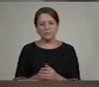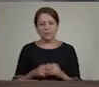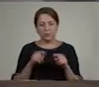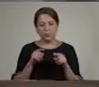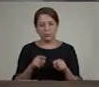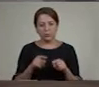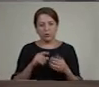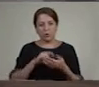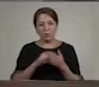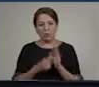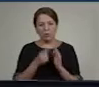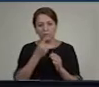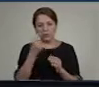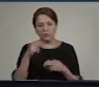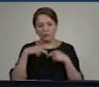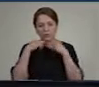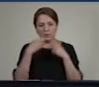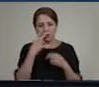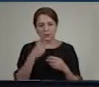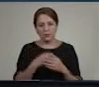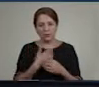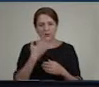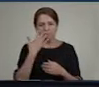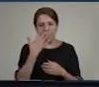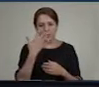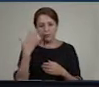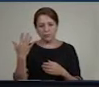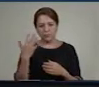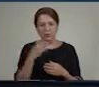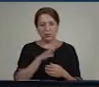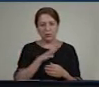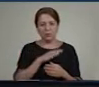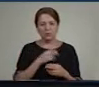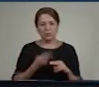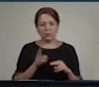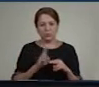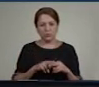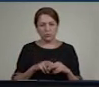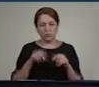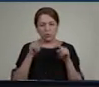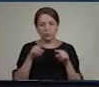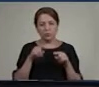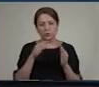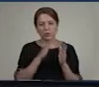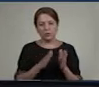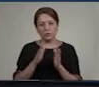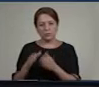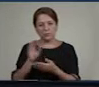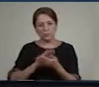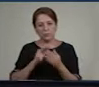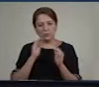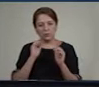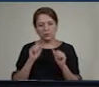Bunda xona birliklariga e'tibor bersangiz 5tadan ekan. Shuning uchun shunday tartib bilan yozaveramiz.